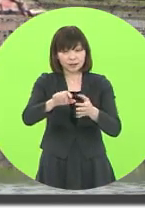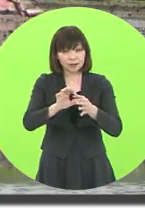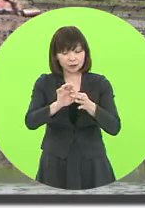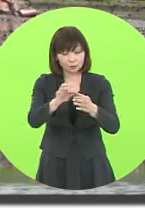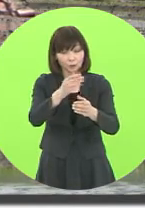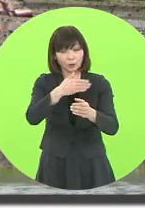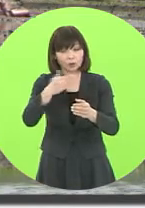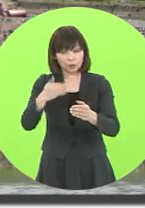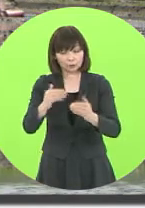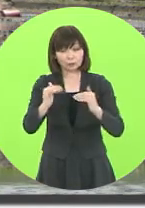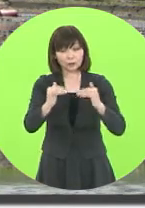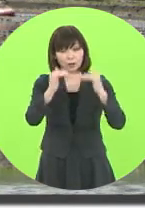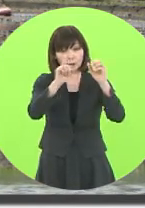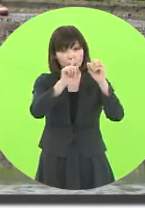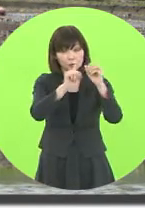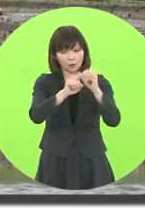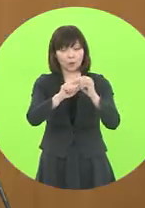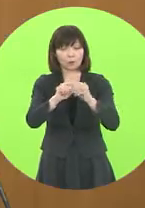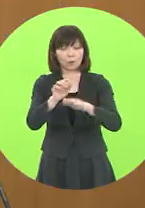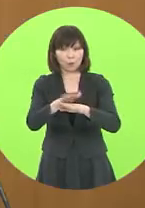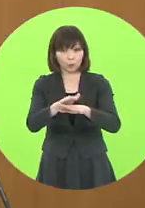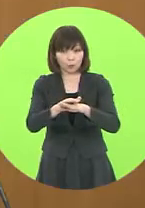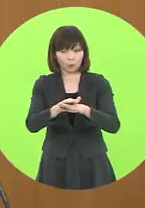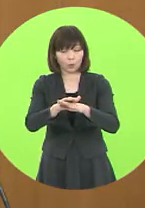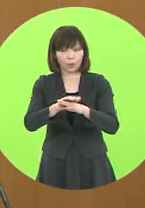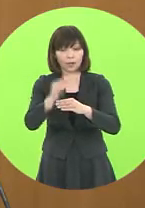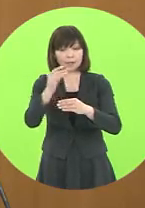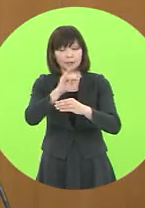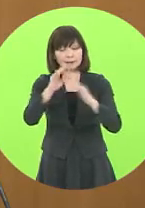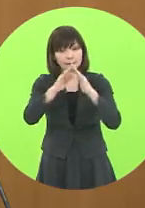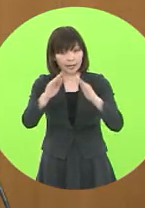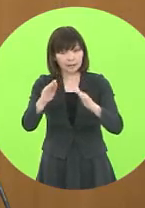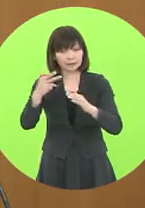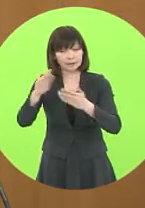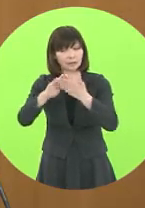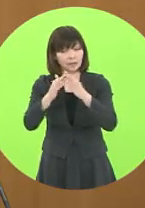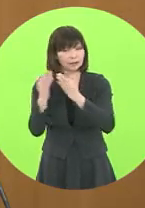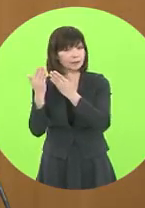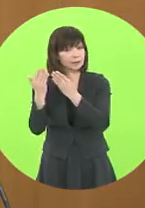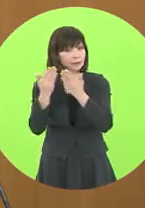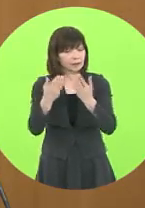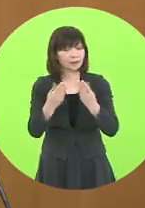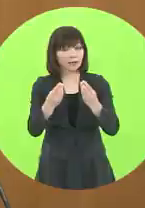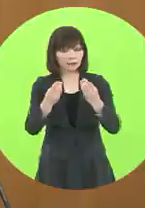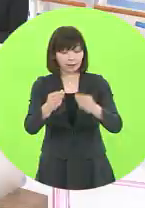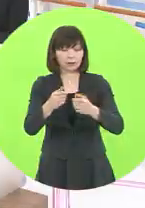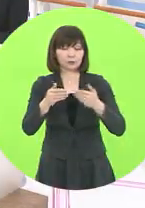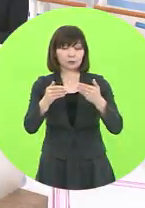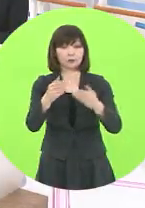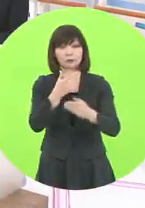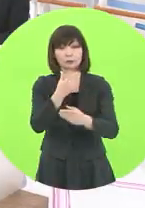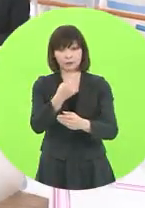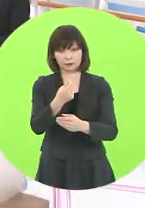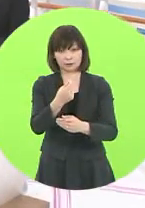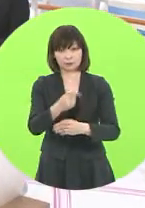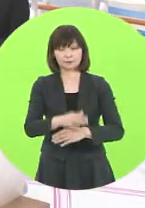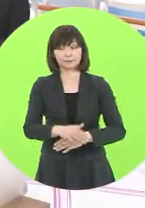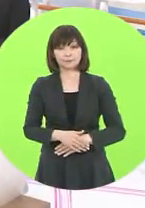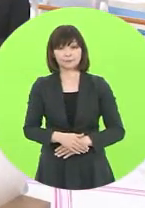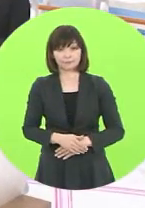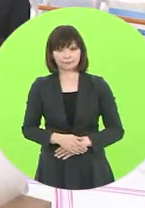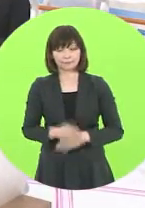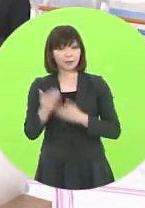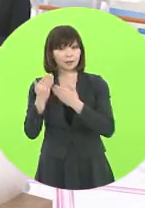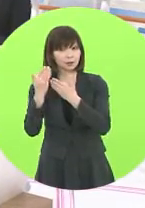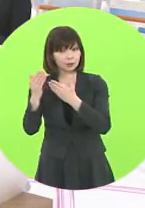める仕組みを県議会や市長のご意見も伺いながら構築してまいりたいと考えております。 3つの